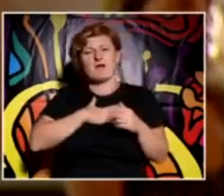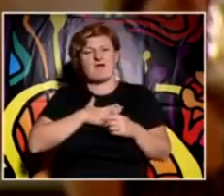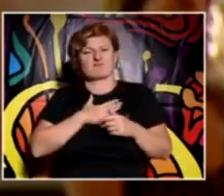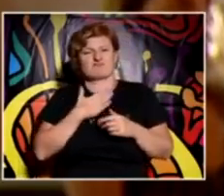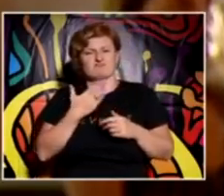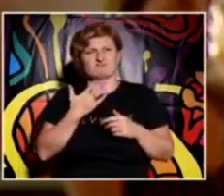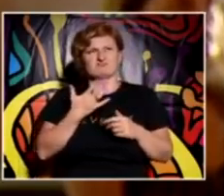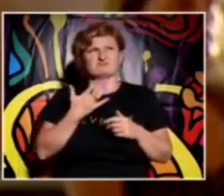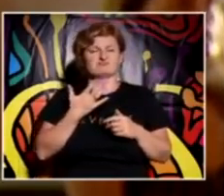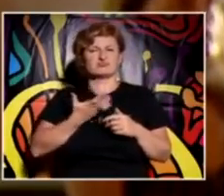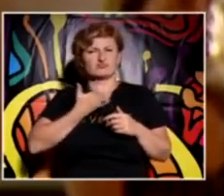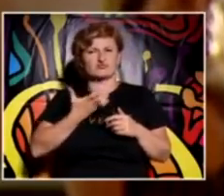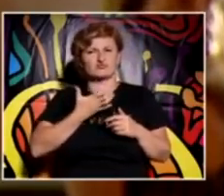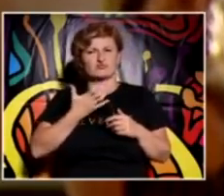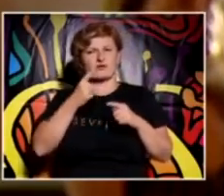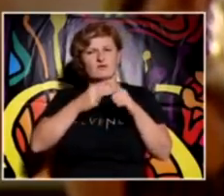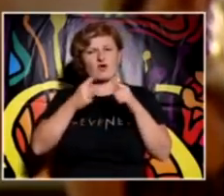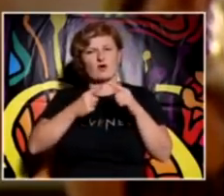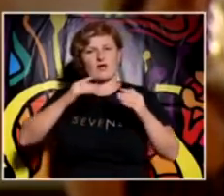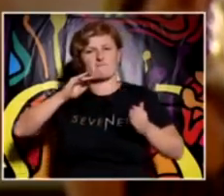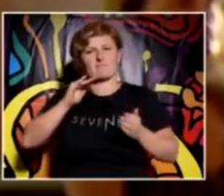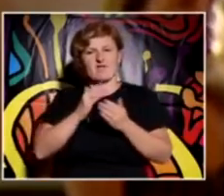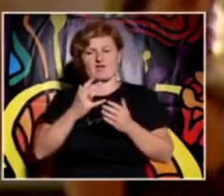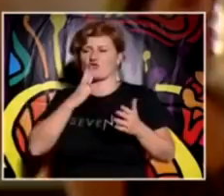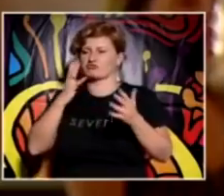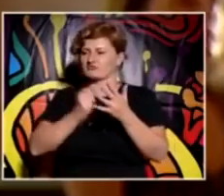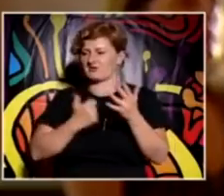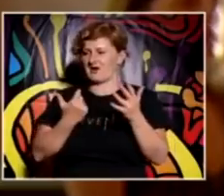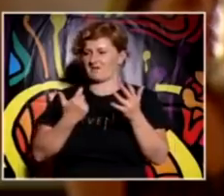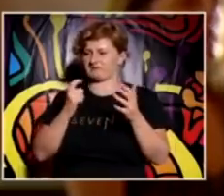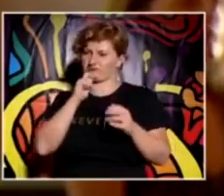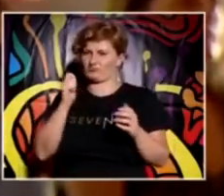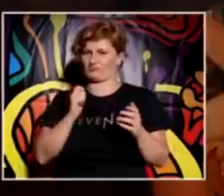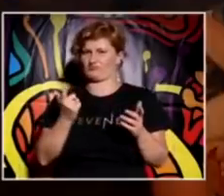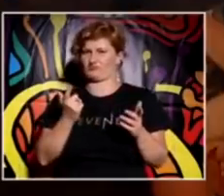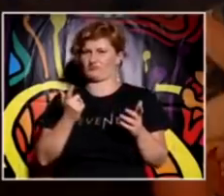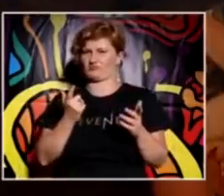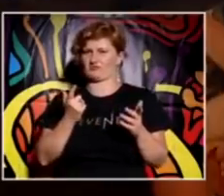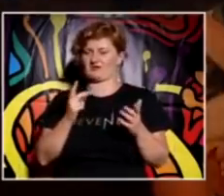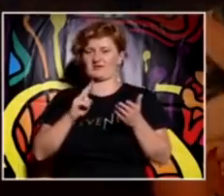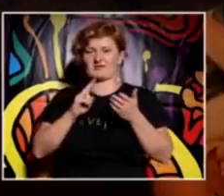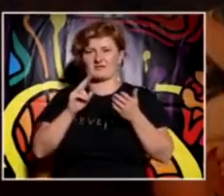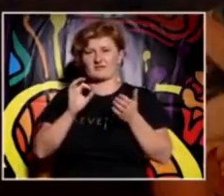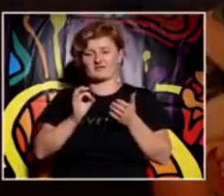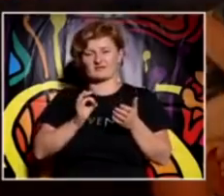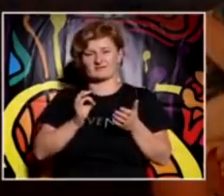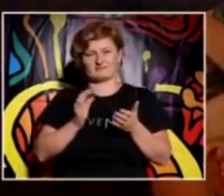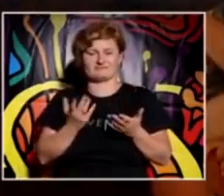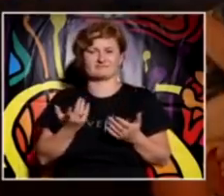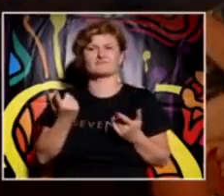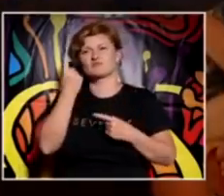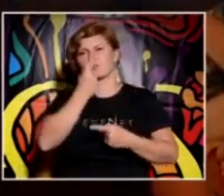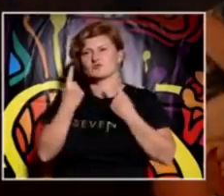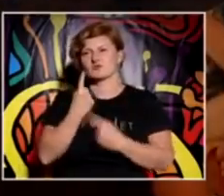że przez to jesteśmy trochę mniej w tu i teraz, trochę mniej tak na czysto doświadczamy. Co o tym myślicie?